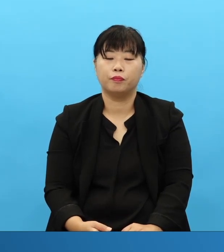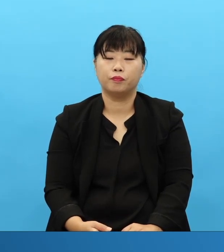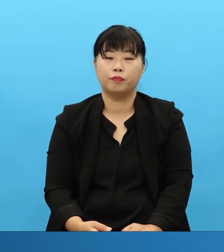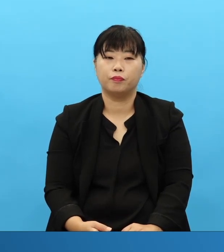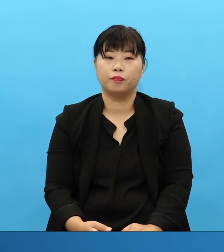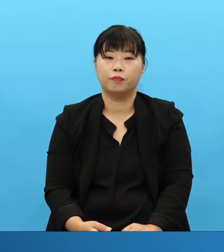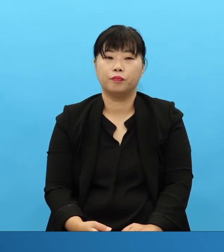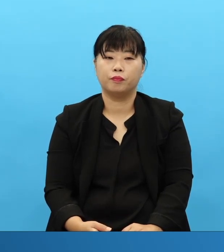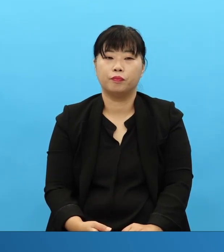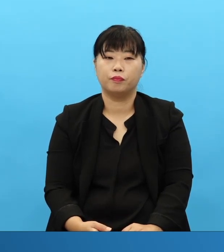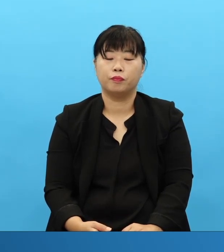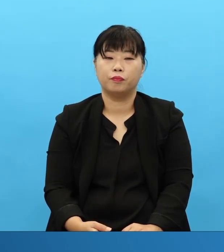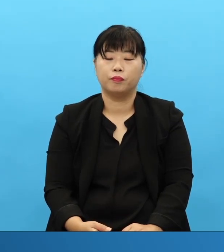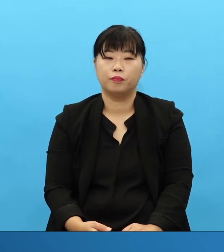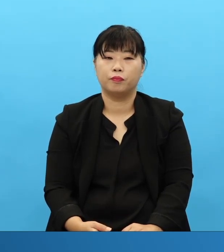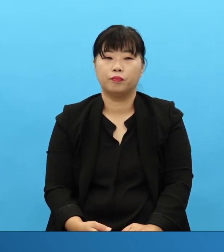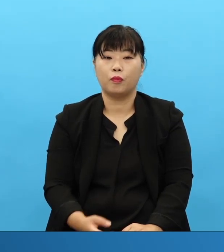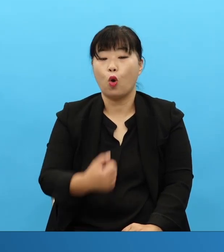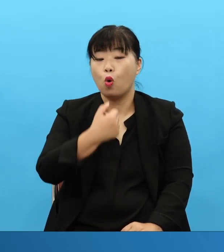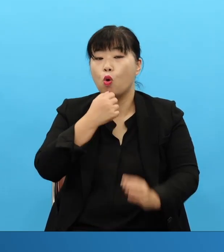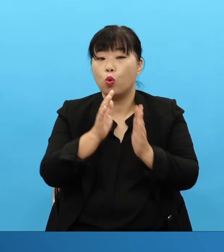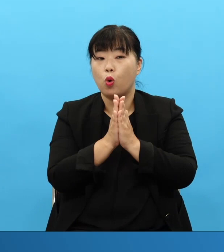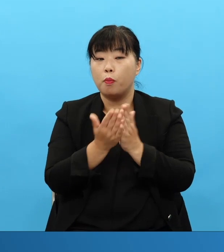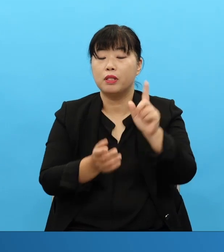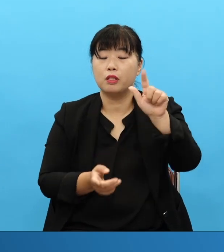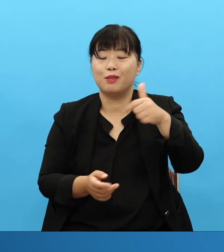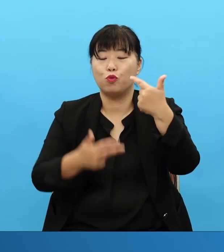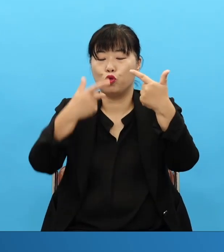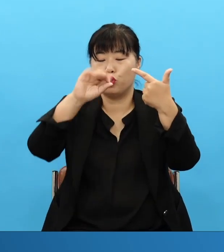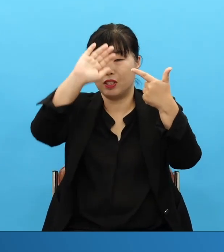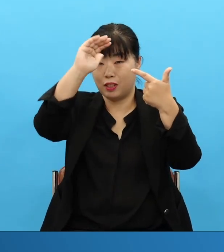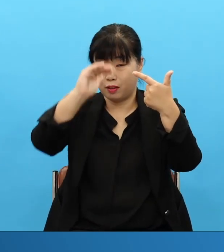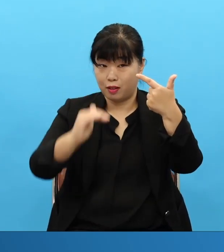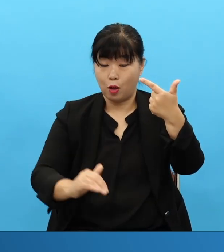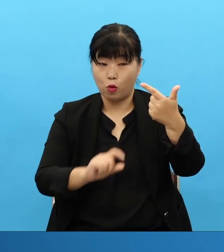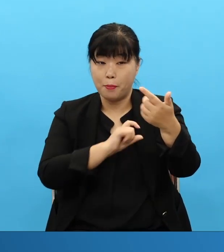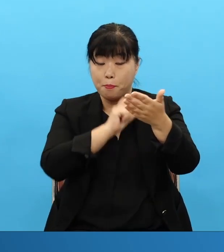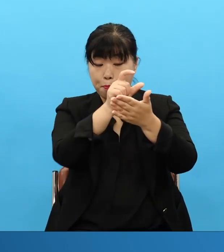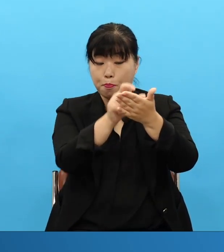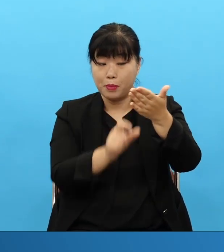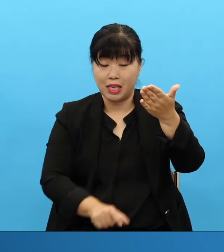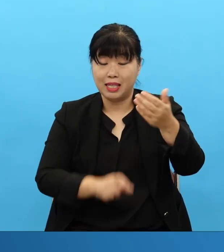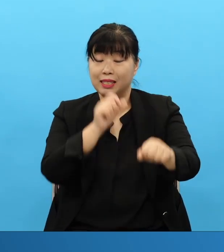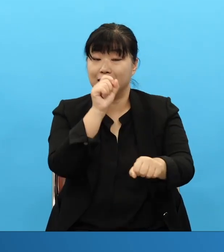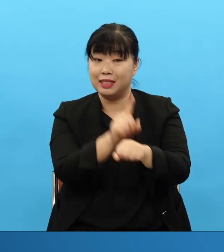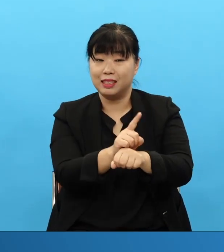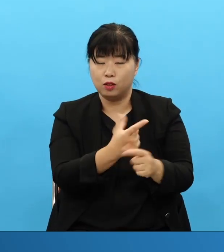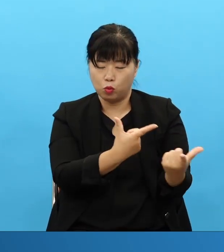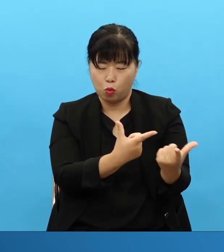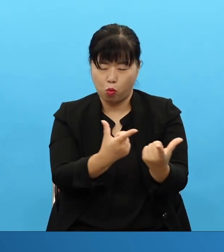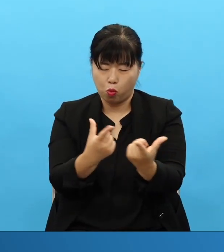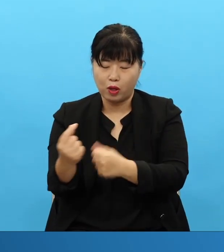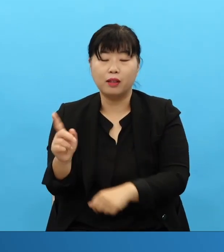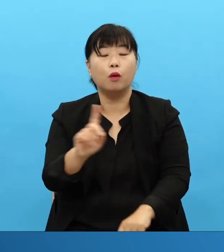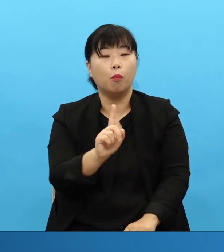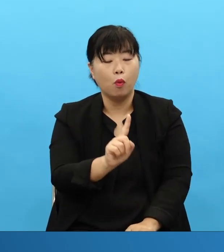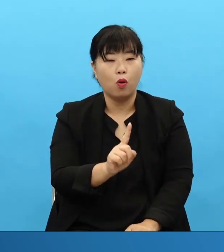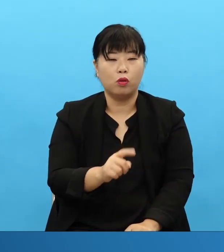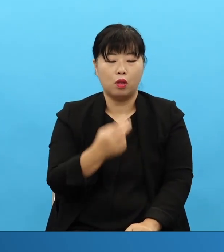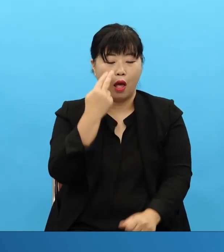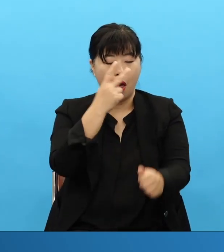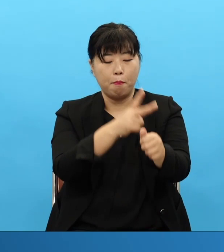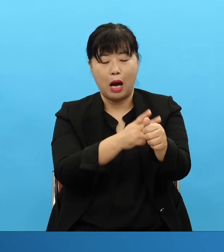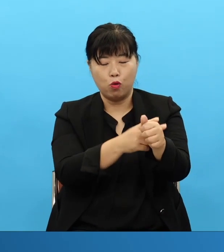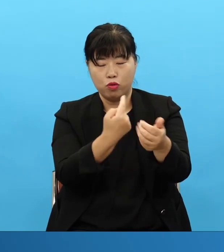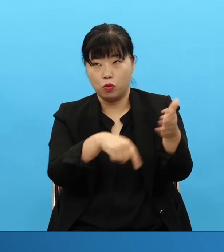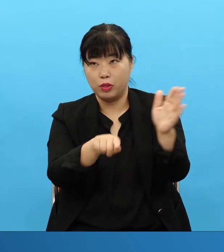하니까 어느 정도 빛의 경제를 해보겠는고 하니까 바울을 놓고 24 기도하는 사람. The characters of people, to what